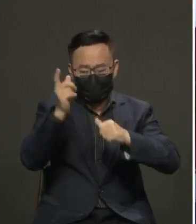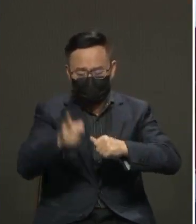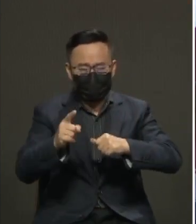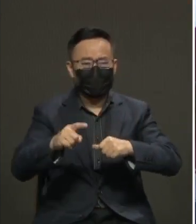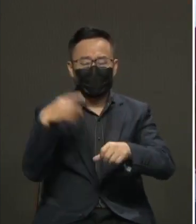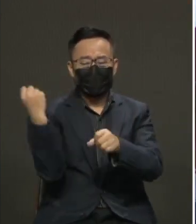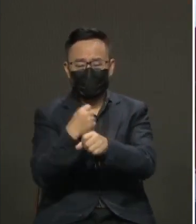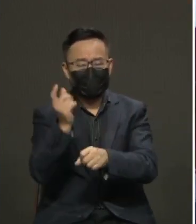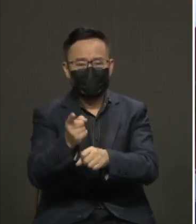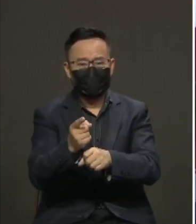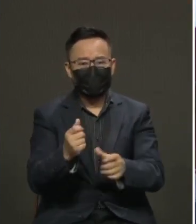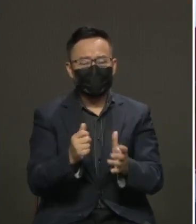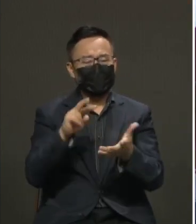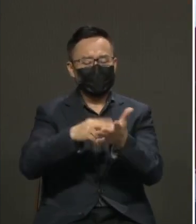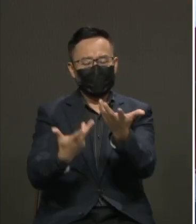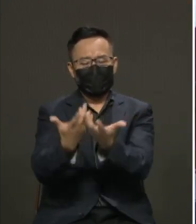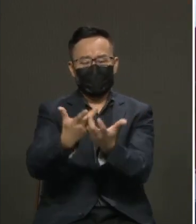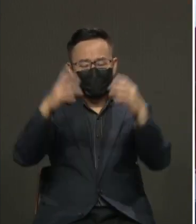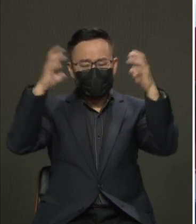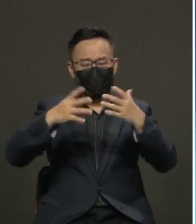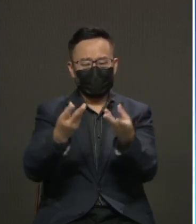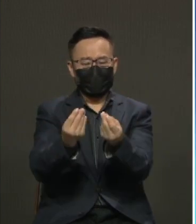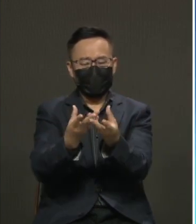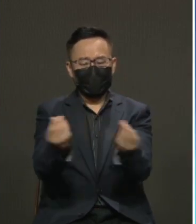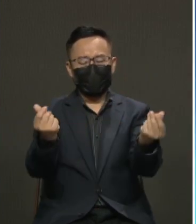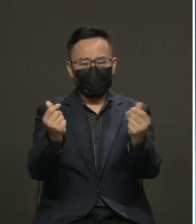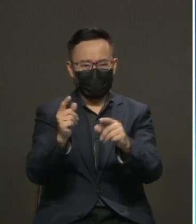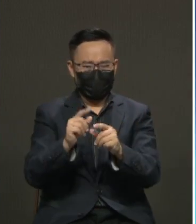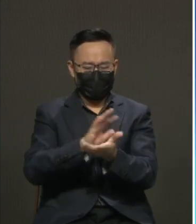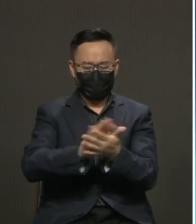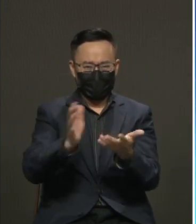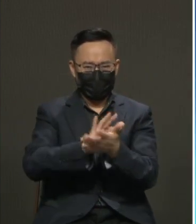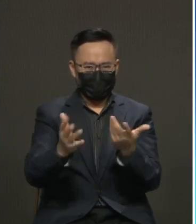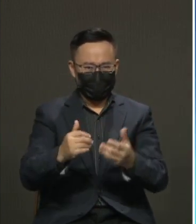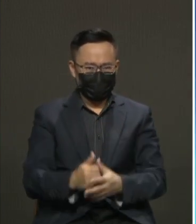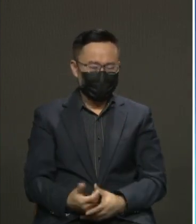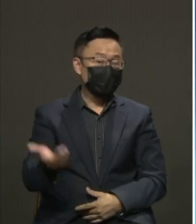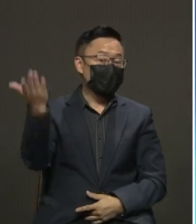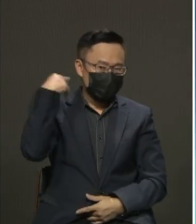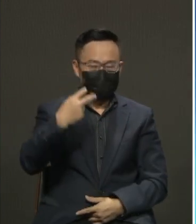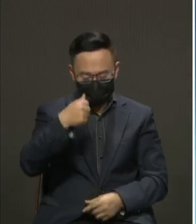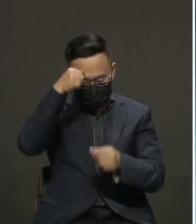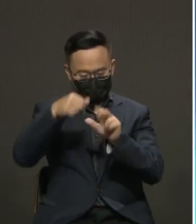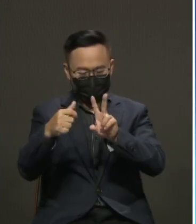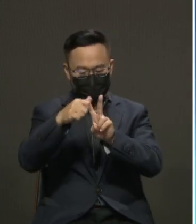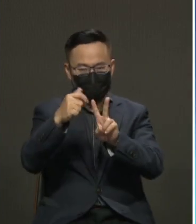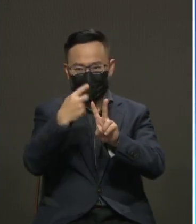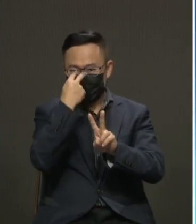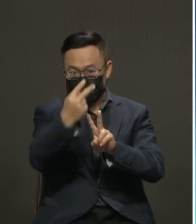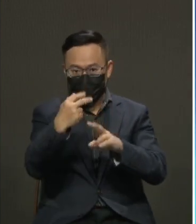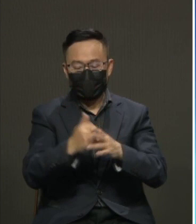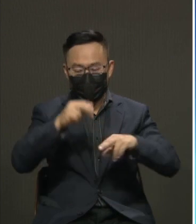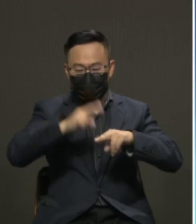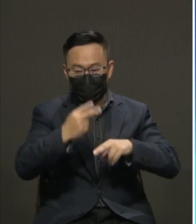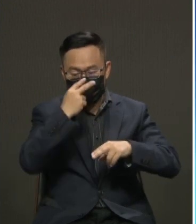นามอาจจะไม่ค่อยเอื้ออำนวยสักเท่าไหร่ นี่คือเกมนัดก่อนเนี่ยที่เล่นในบ้านเราก็ไปดูมาที่นัดนั้นฝนตกถล่มหนักๆ ค ่ ะ ดิฉันก็ไปใส่เสื้อกันฝ